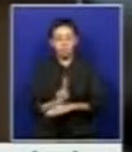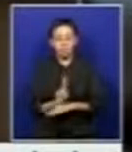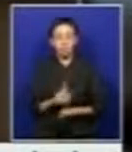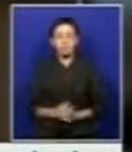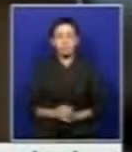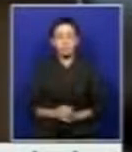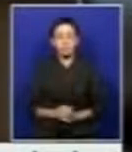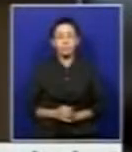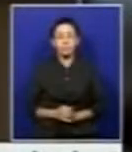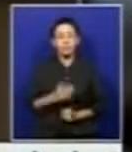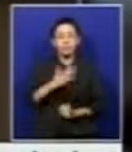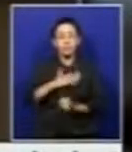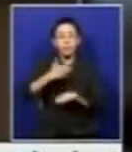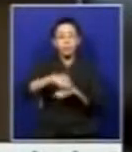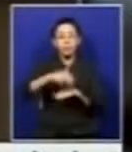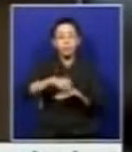ผมต้องกราบเรียนท่านประธาน